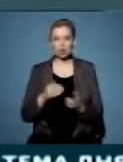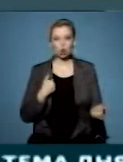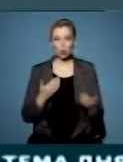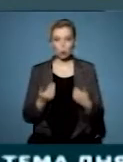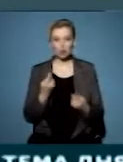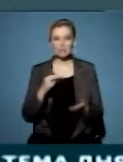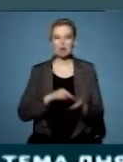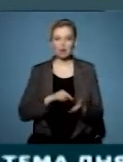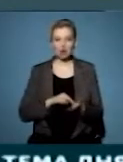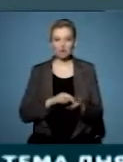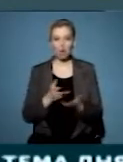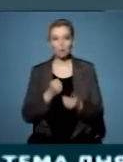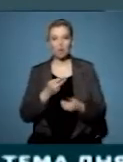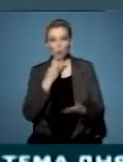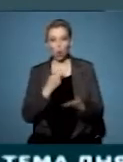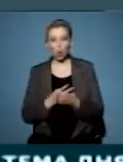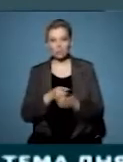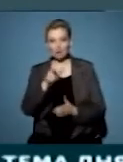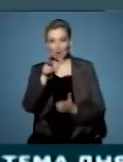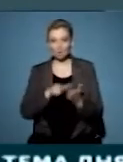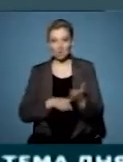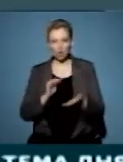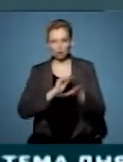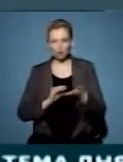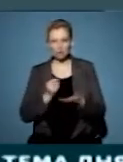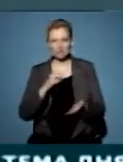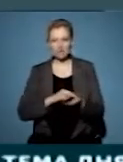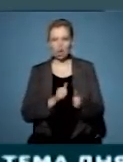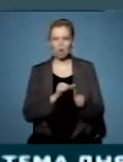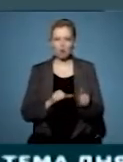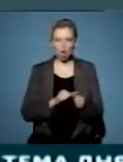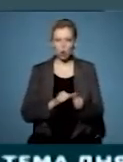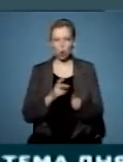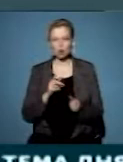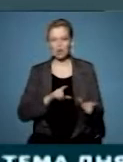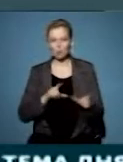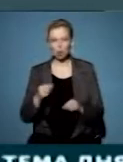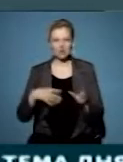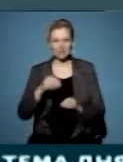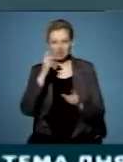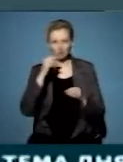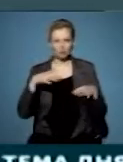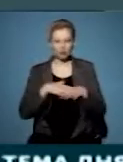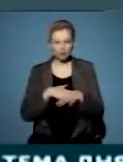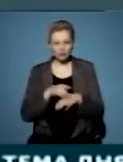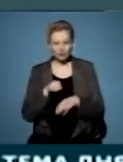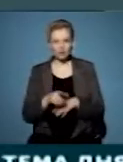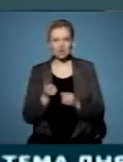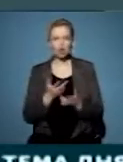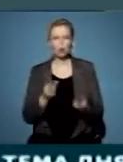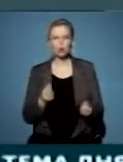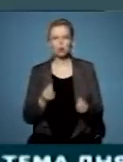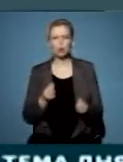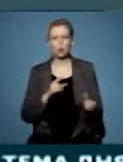звісно, і тарифів. Але ми показували таблицю, в якій розписана ціна пального, ціна за проїзд. І всі цифри сходилися до того, за яку ціну